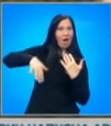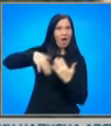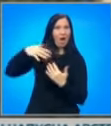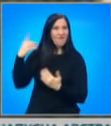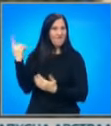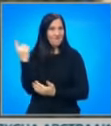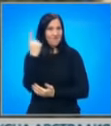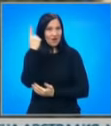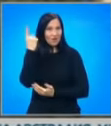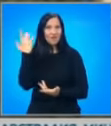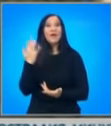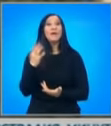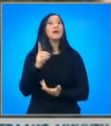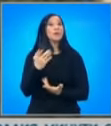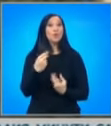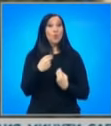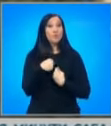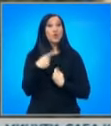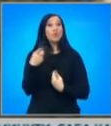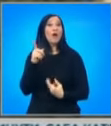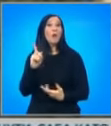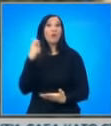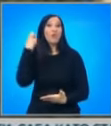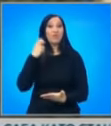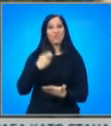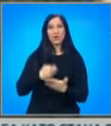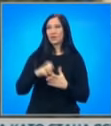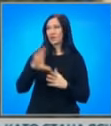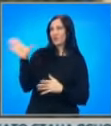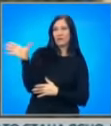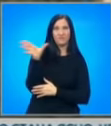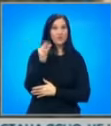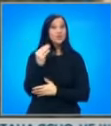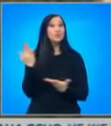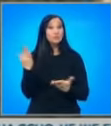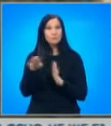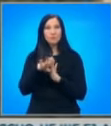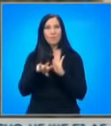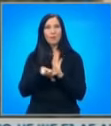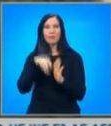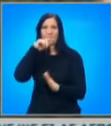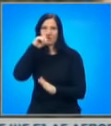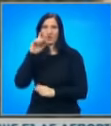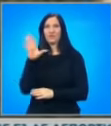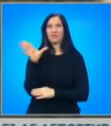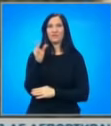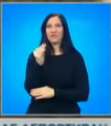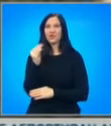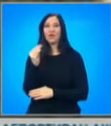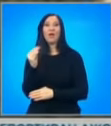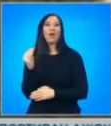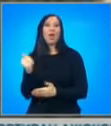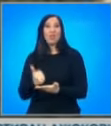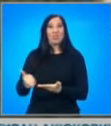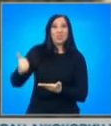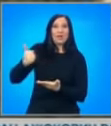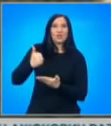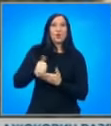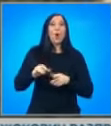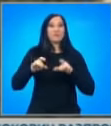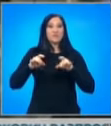която убеждението и това, което твърдят всички, е, че правилата важат за всички, начело с австралийския